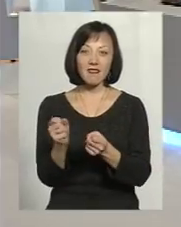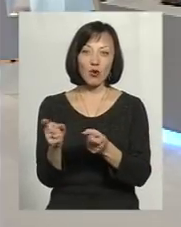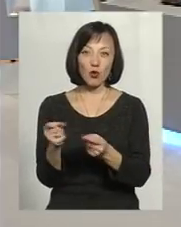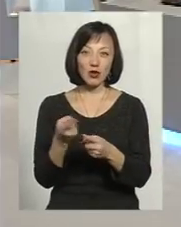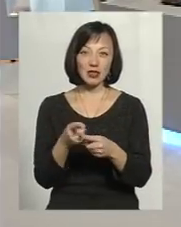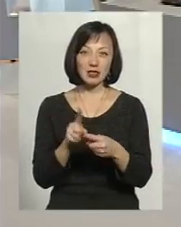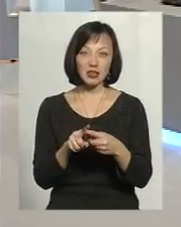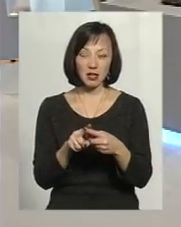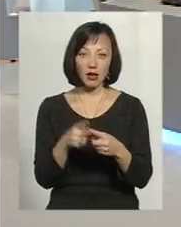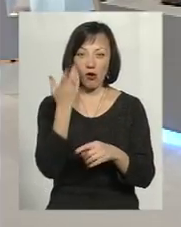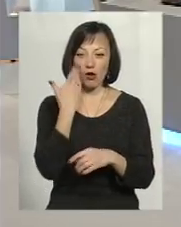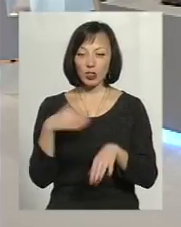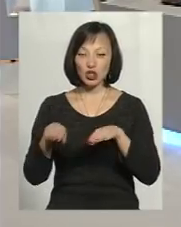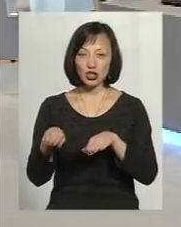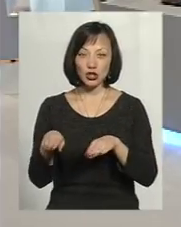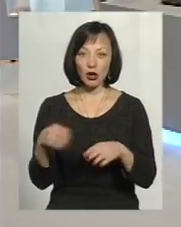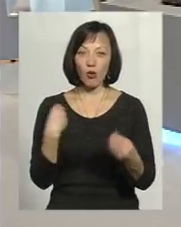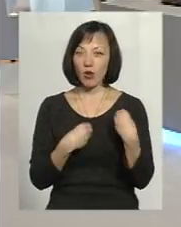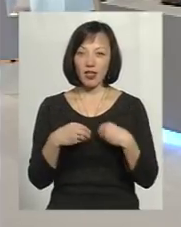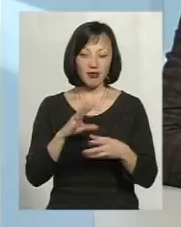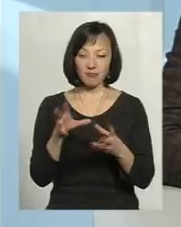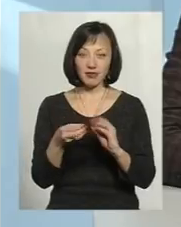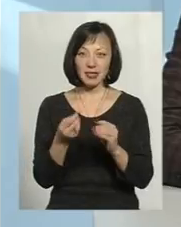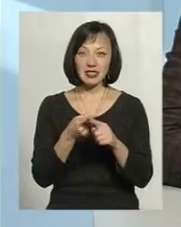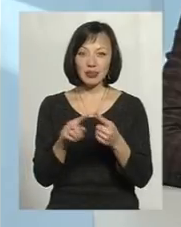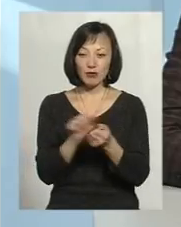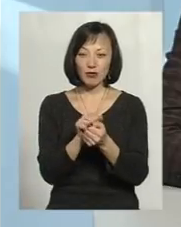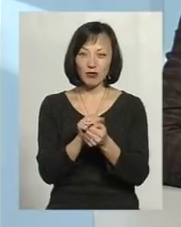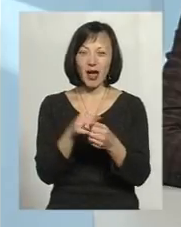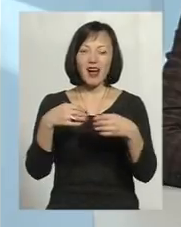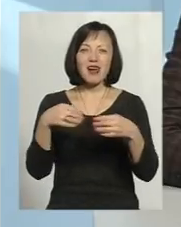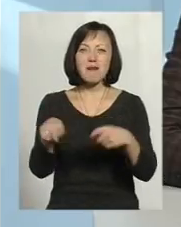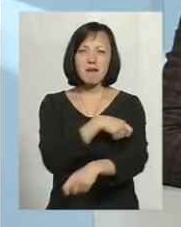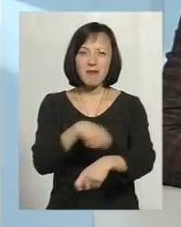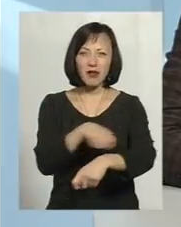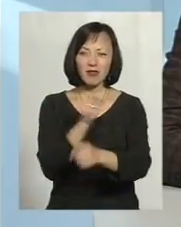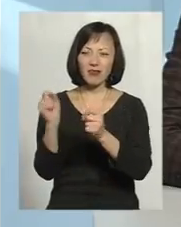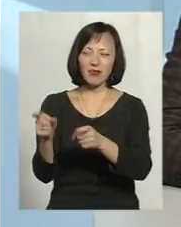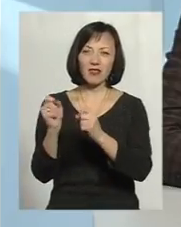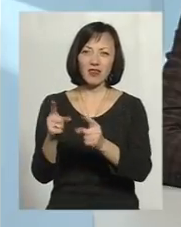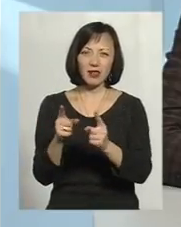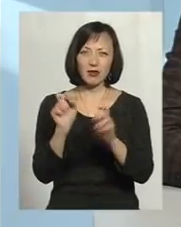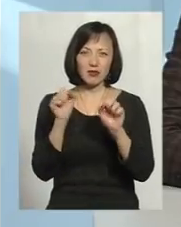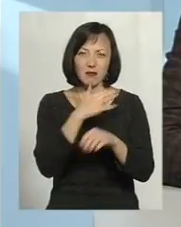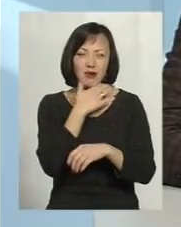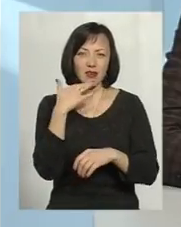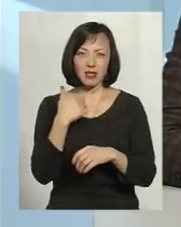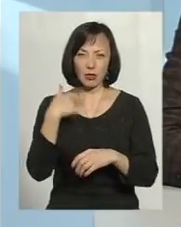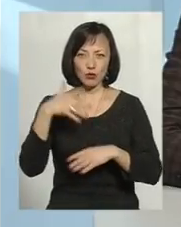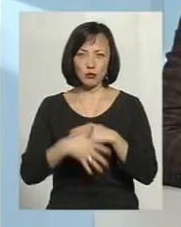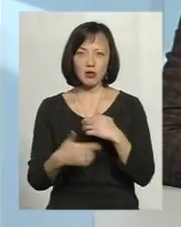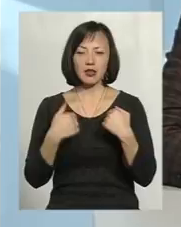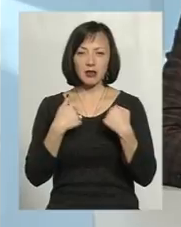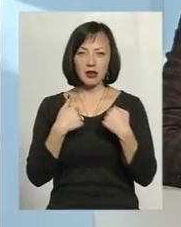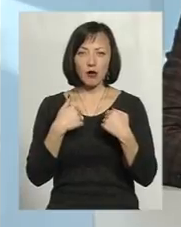утворюються під час пошиття одягу, не вирішено. Ці тряпочки багато де можна зустріти у посадках. Наскільки я розумію, мені